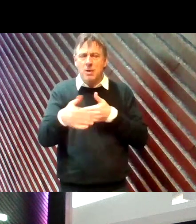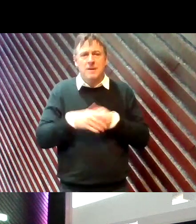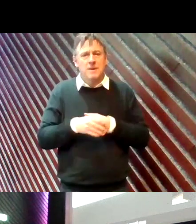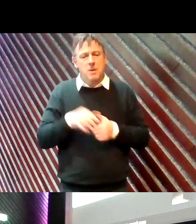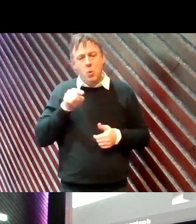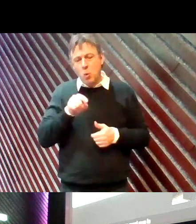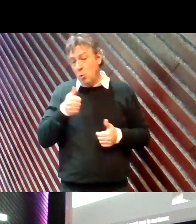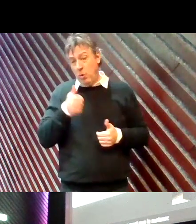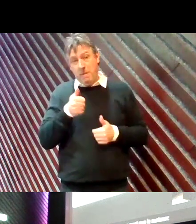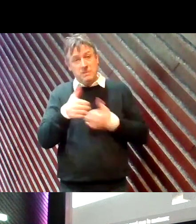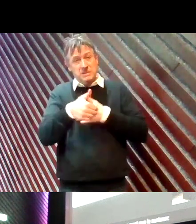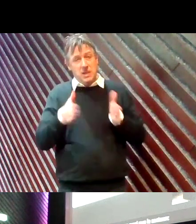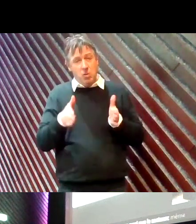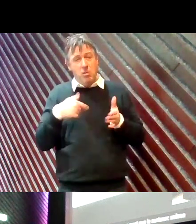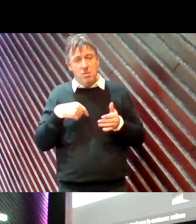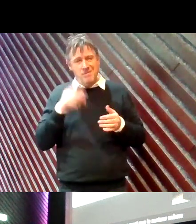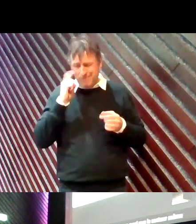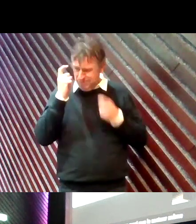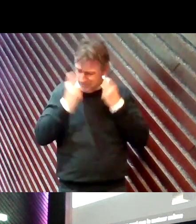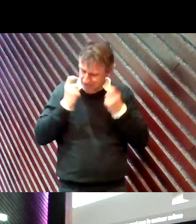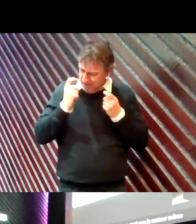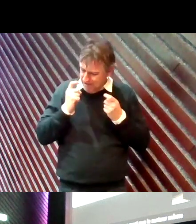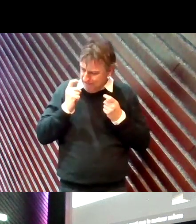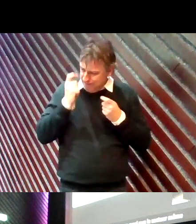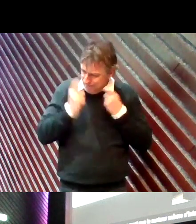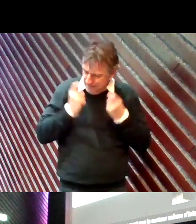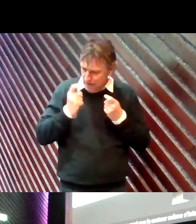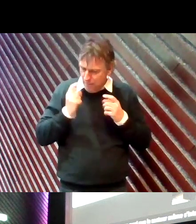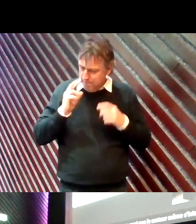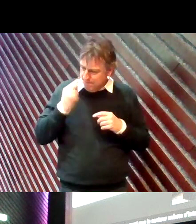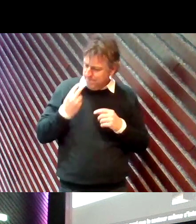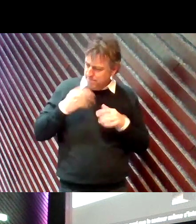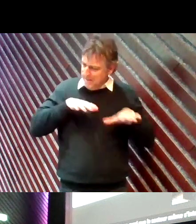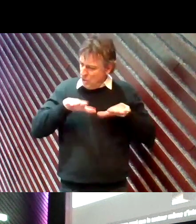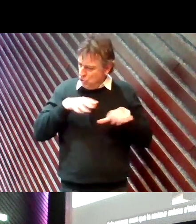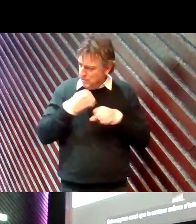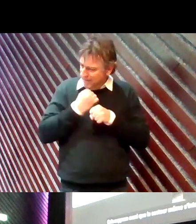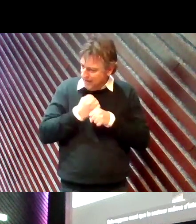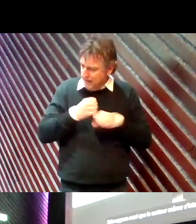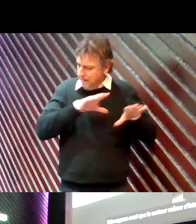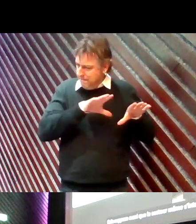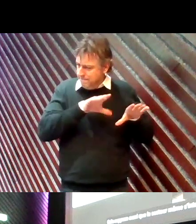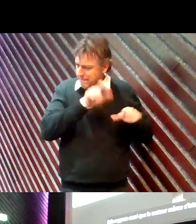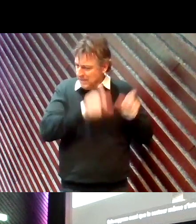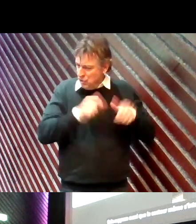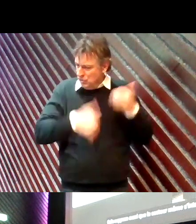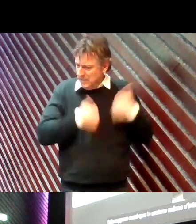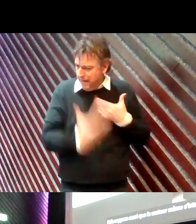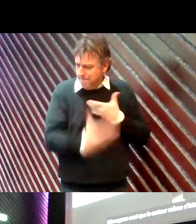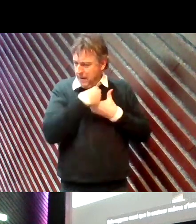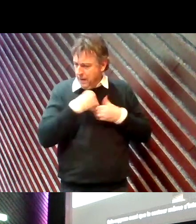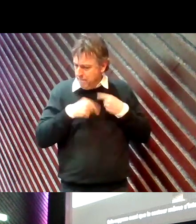lui-même, s'interroge, lui-même, de sa manière, et qu'on dirait à la place des personnes handicapées, donc protégées.